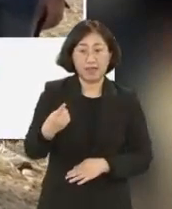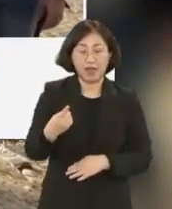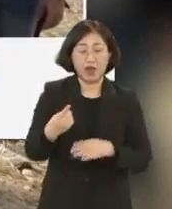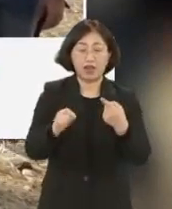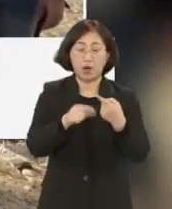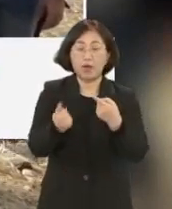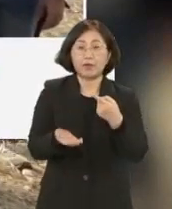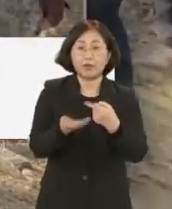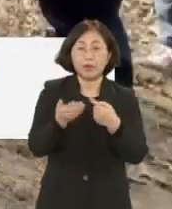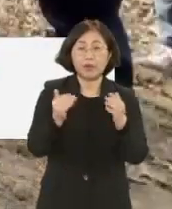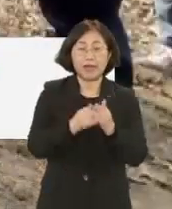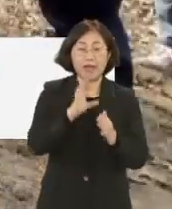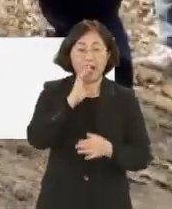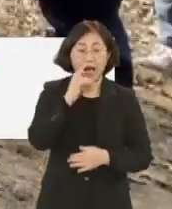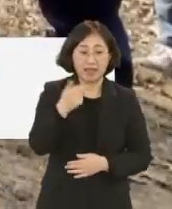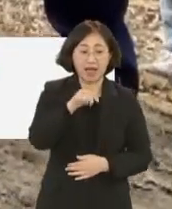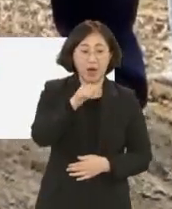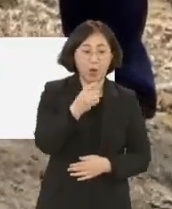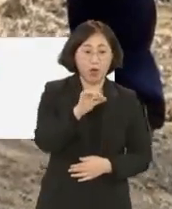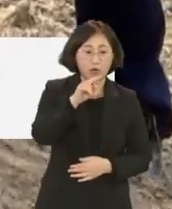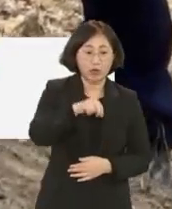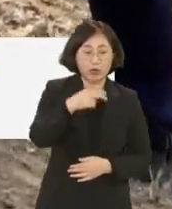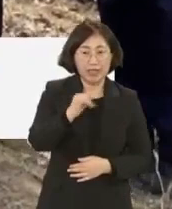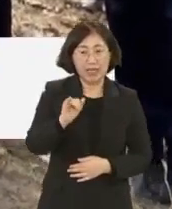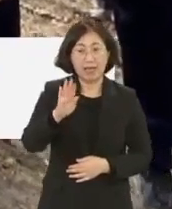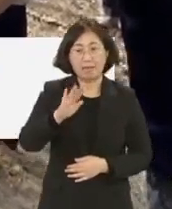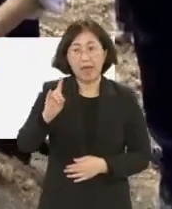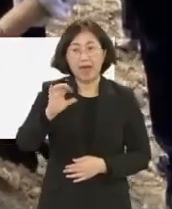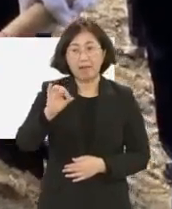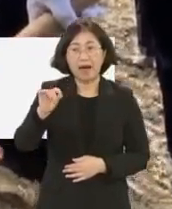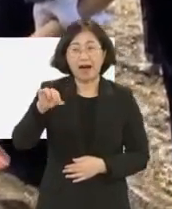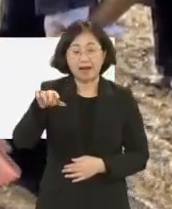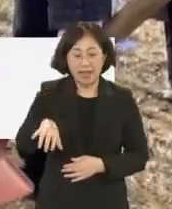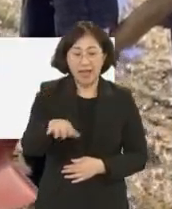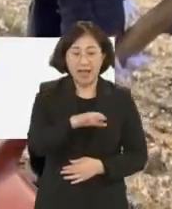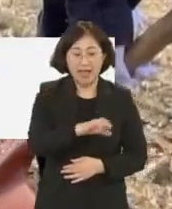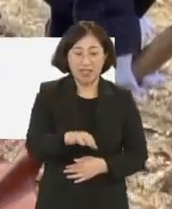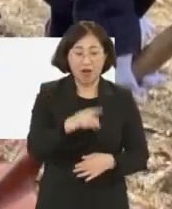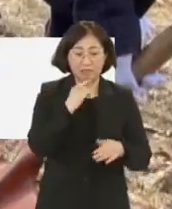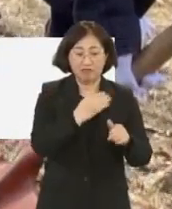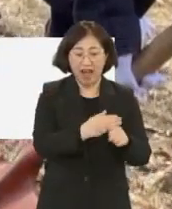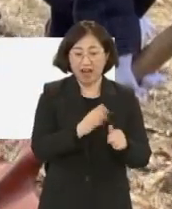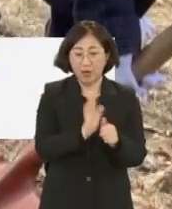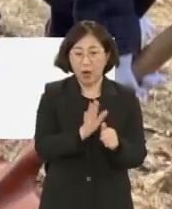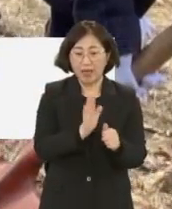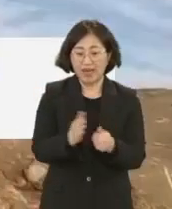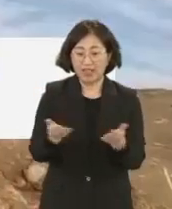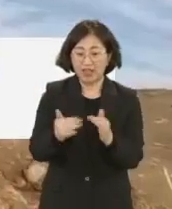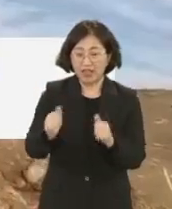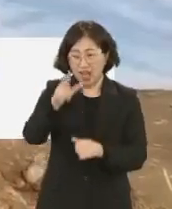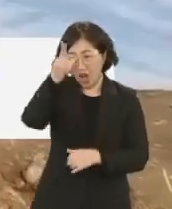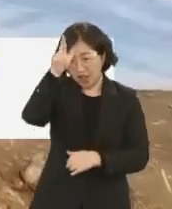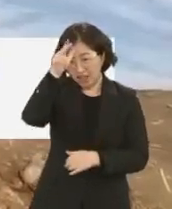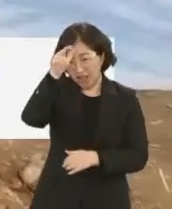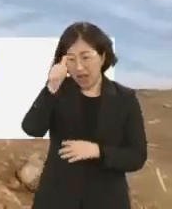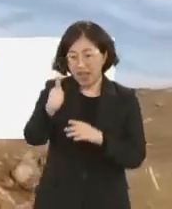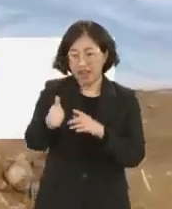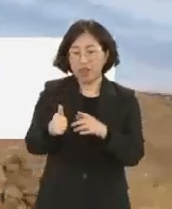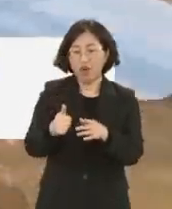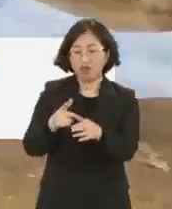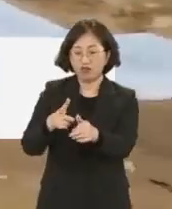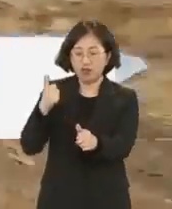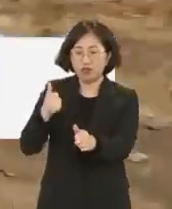초까지 아산 공수리와 백암리에서 민간인들이 인민군에 부역했다는 혐의로 경찰과 치안대 등에게